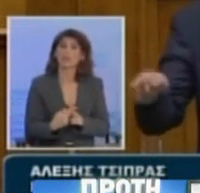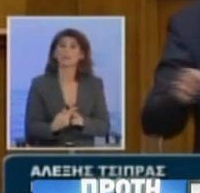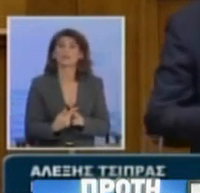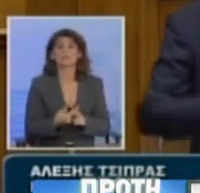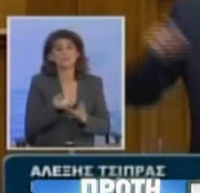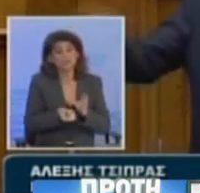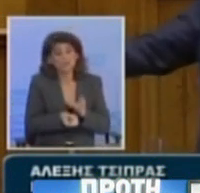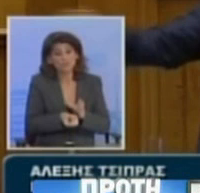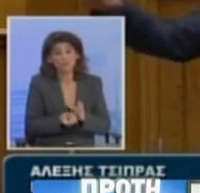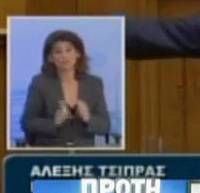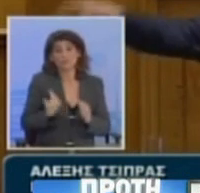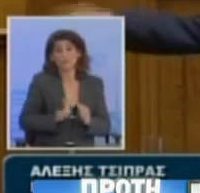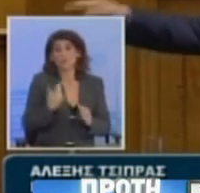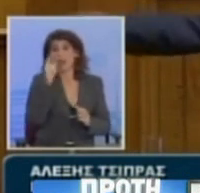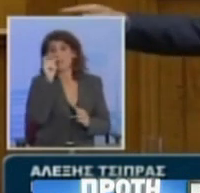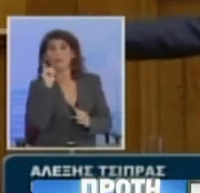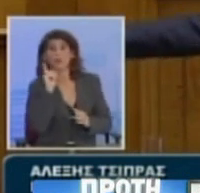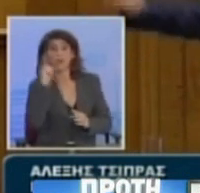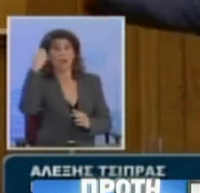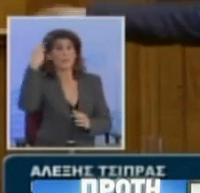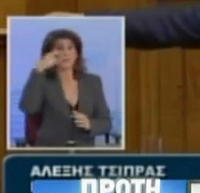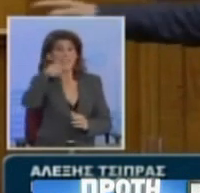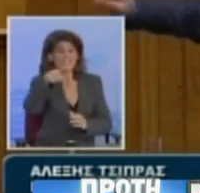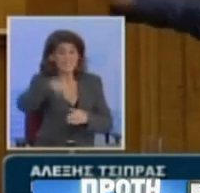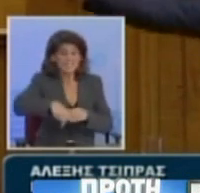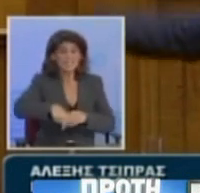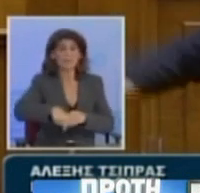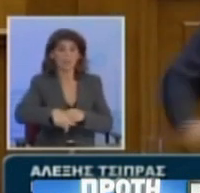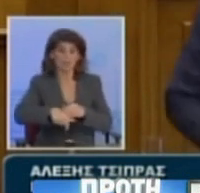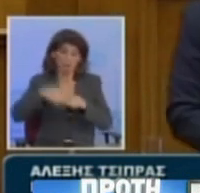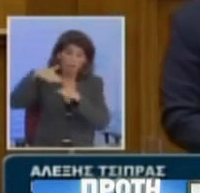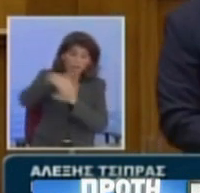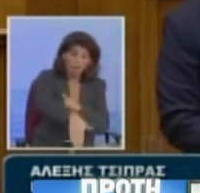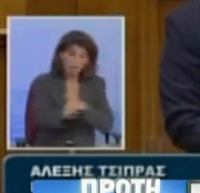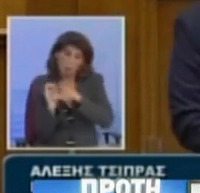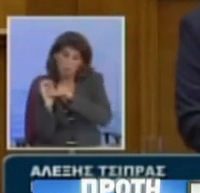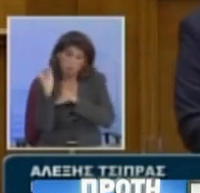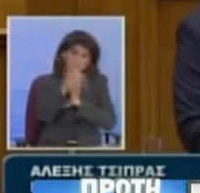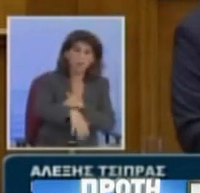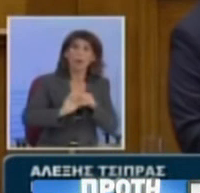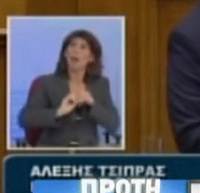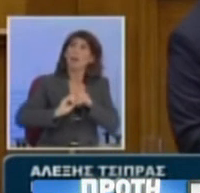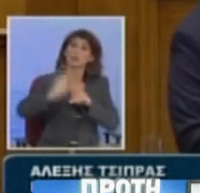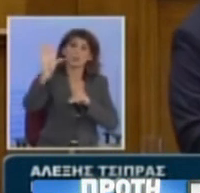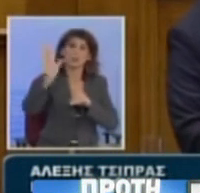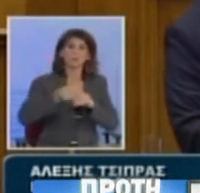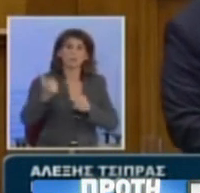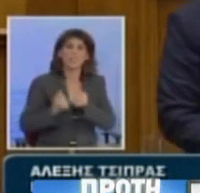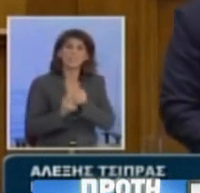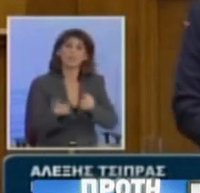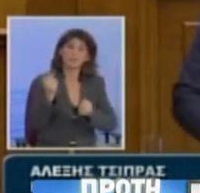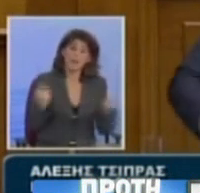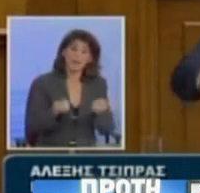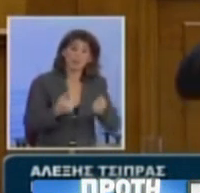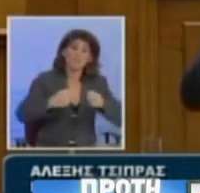οι νέοι επιστήμονες. Αυτούς που εσείς σήμερα πετάτε στον Κεάδα, τους διώχνετε ως μετανάστες στο εξωτερικό για να στηρίζουν την παραγωγική βάση